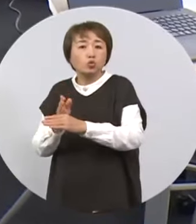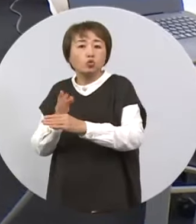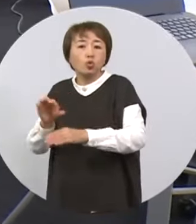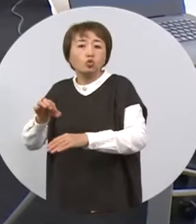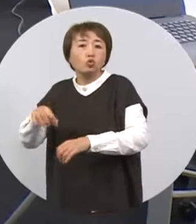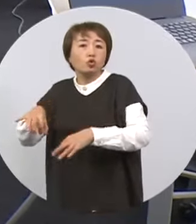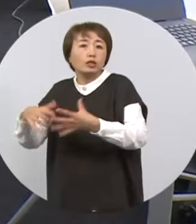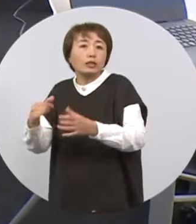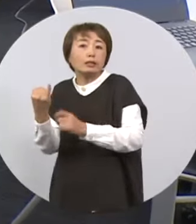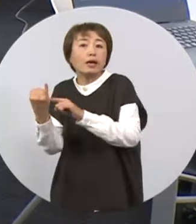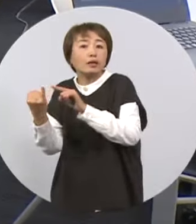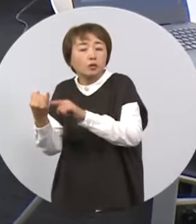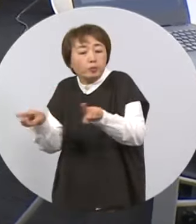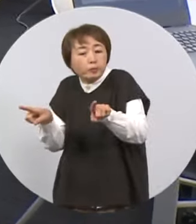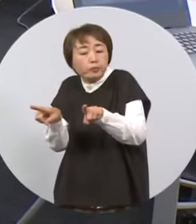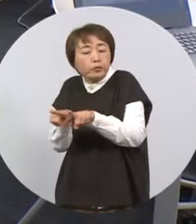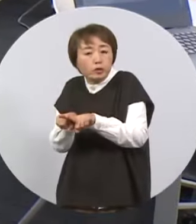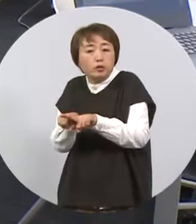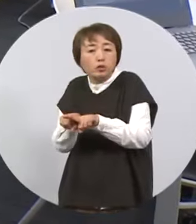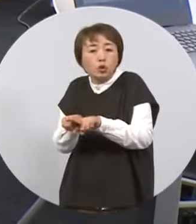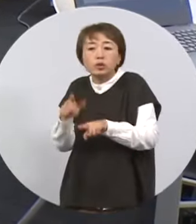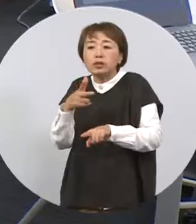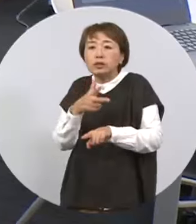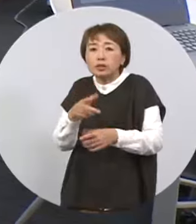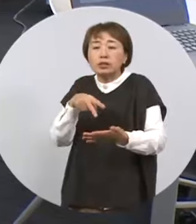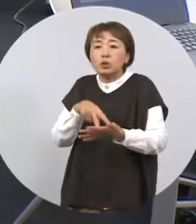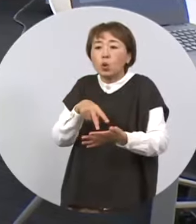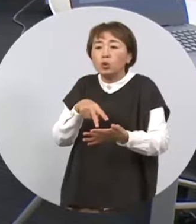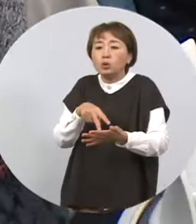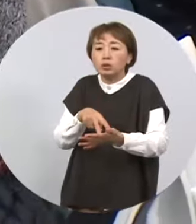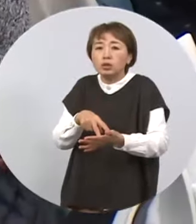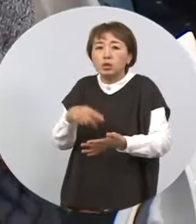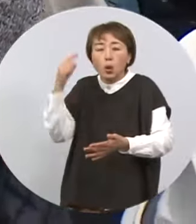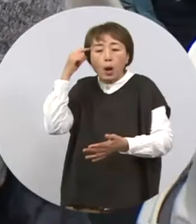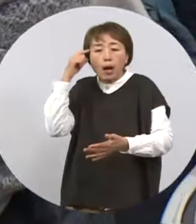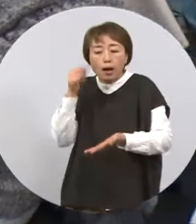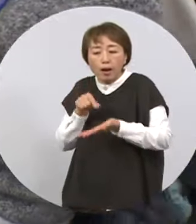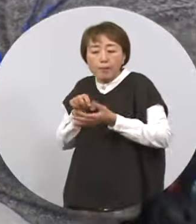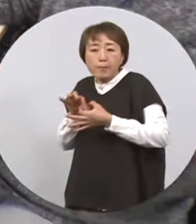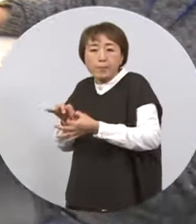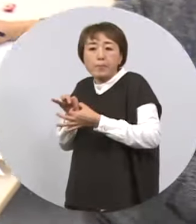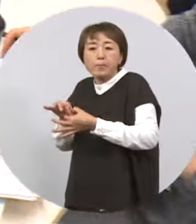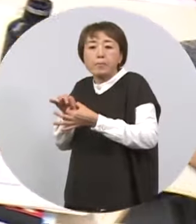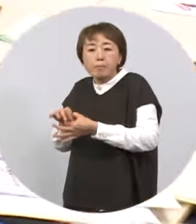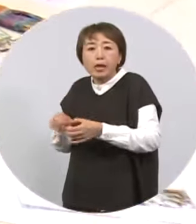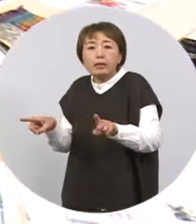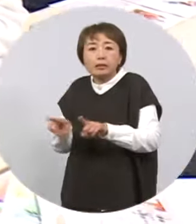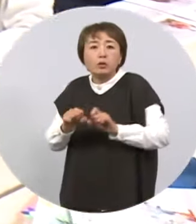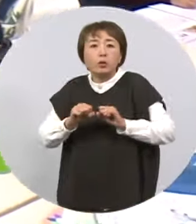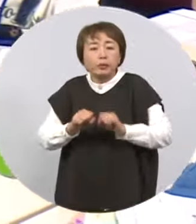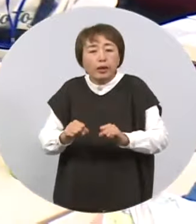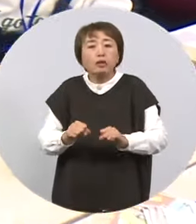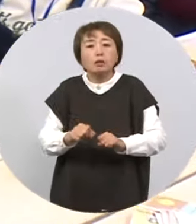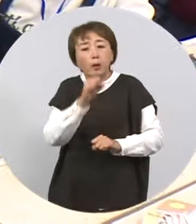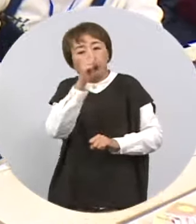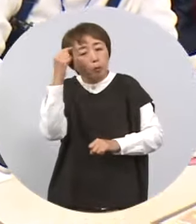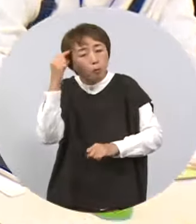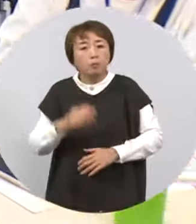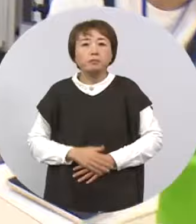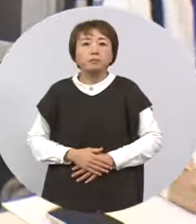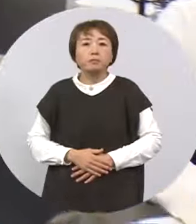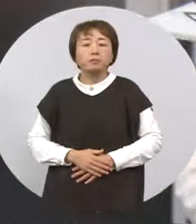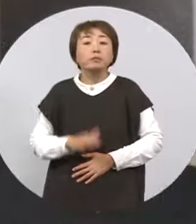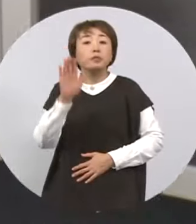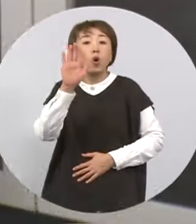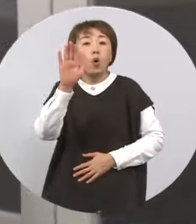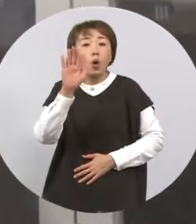う市の思いも伝えつつ、居場所のノウハウを伝えていただくというところに意味があったと思います。 今後こういったこう事業